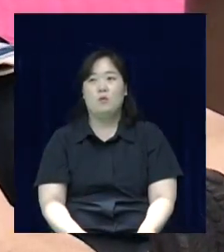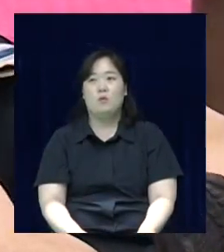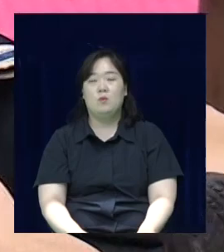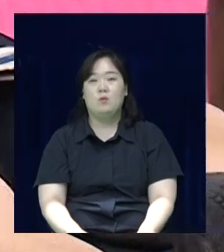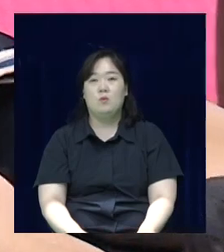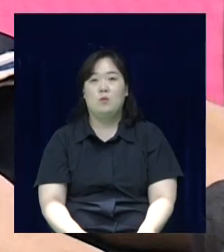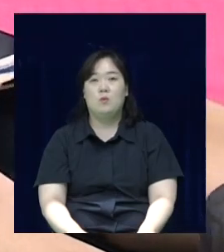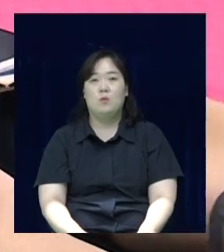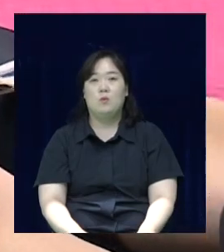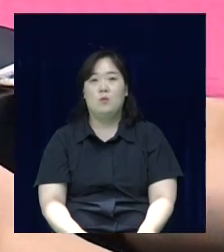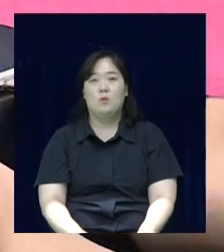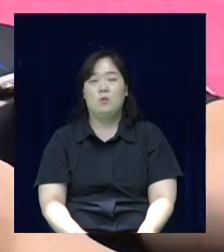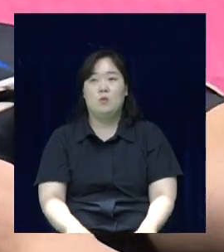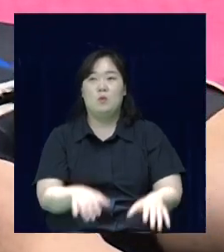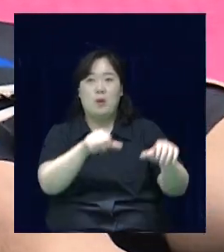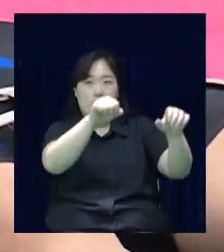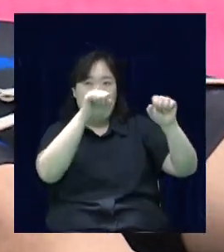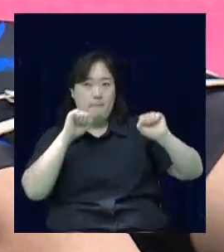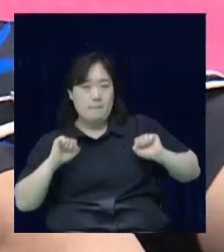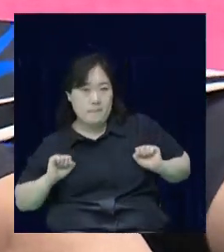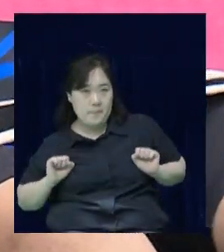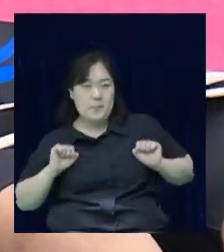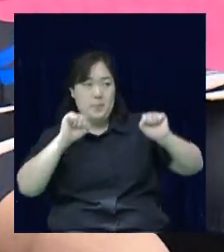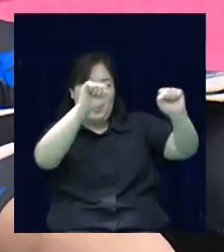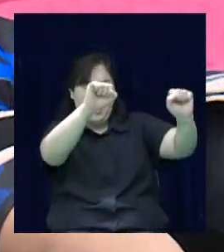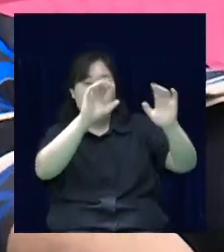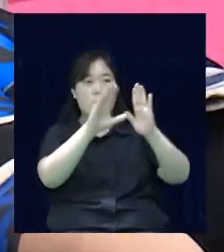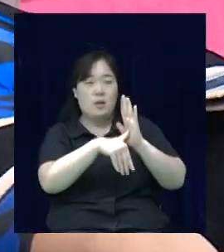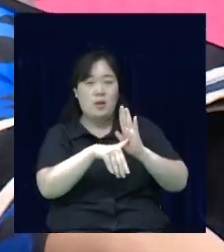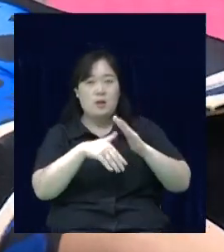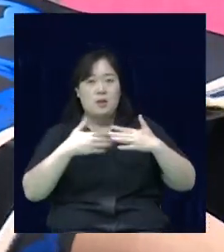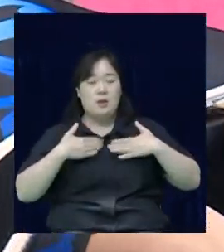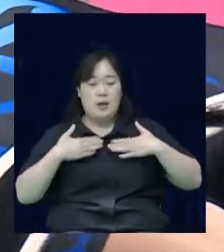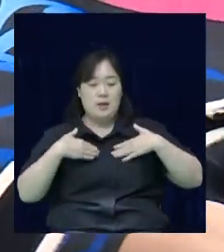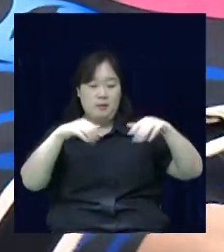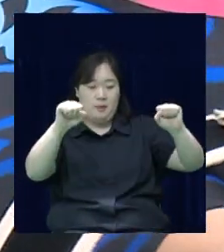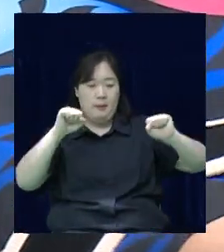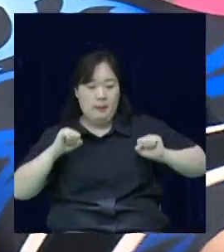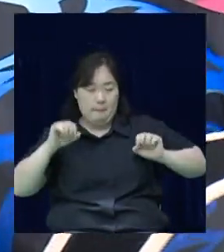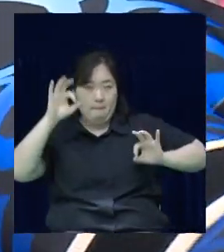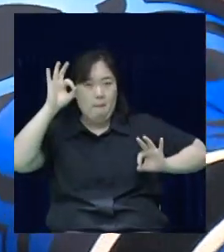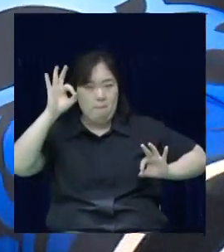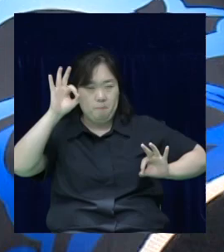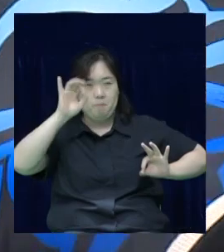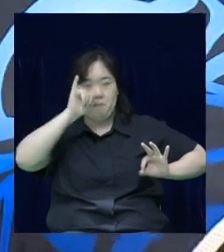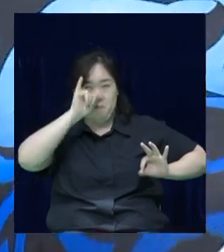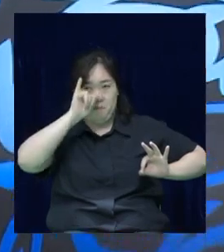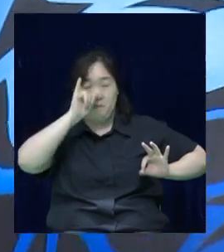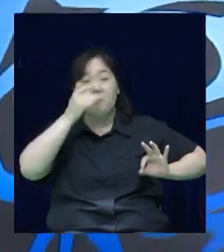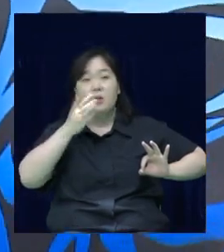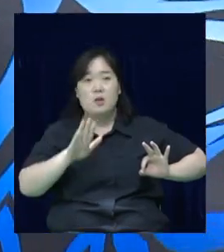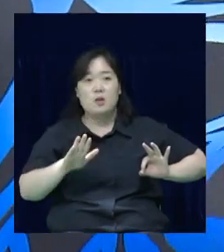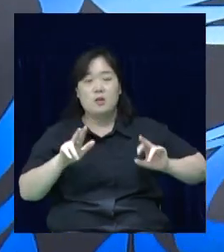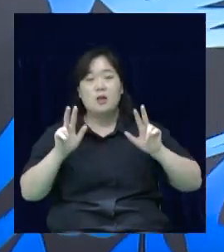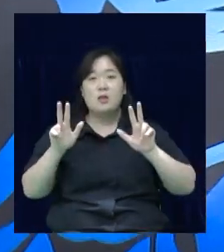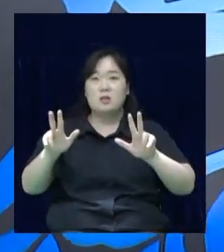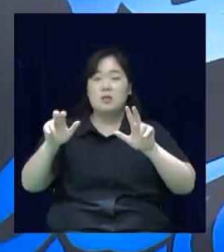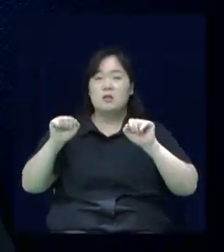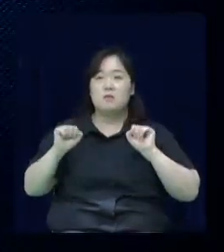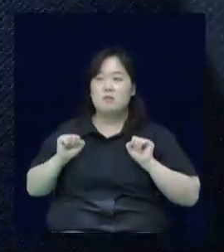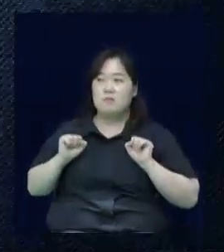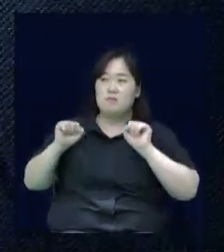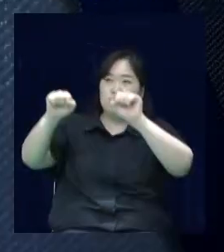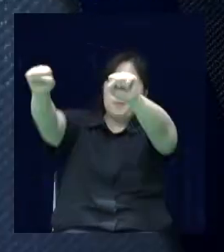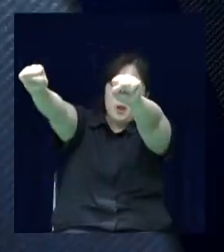사실 파워리프팅 때는 이제 이 가슴 쪽으로 와서 멈춤 동작까지 포함이 됐었는데 여기에서는 들었다 바로 내리는 과정이기